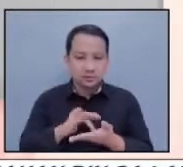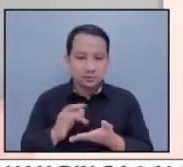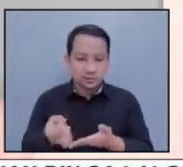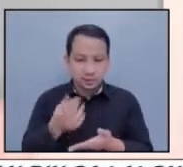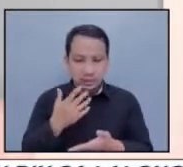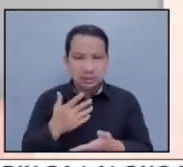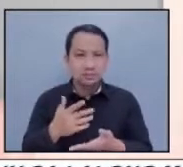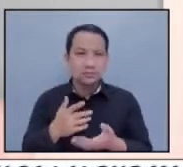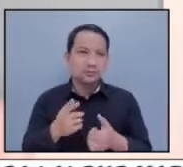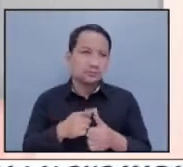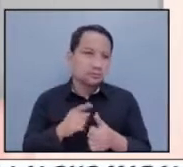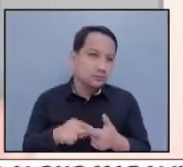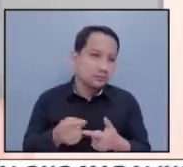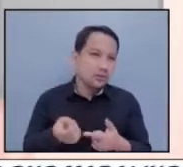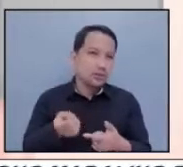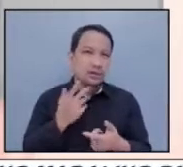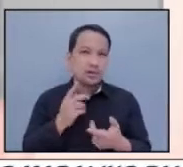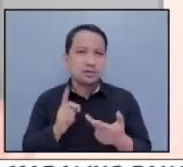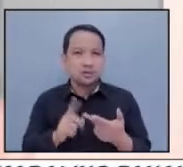saka